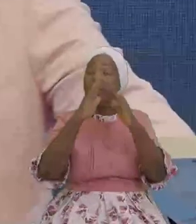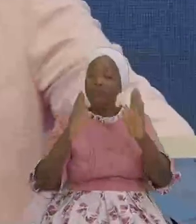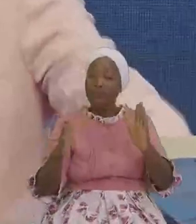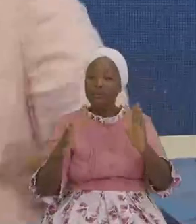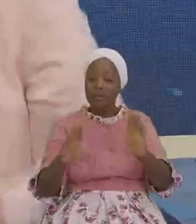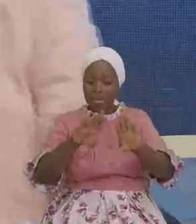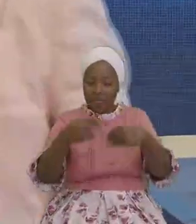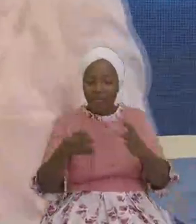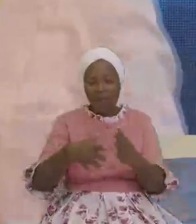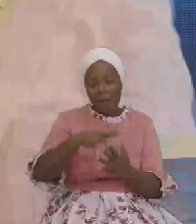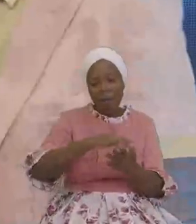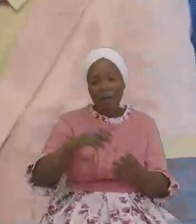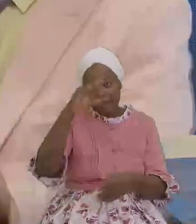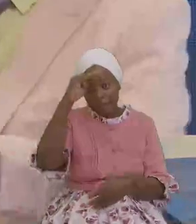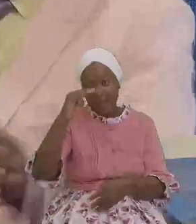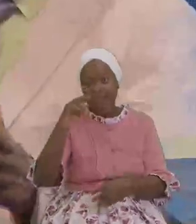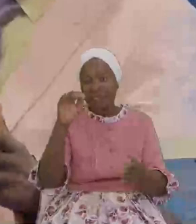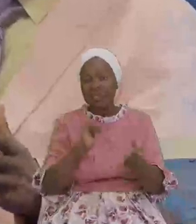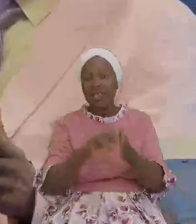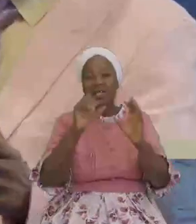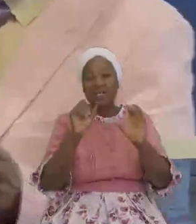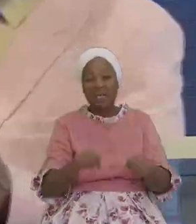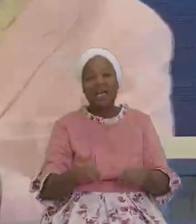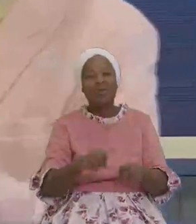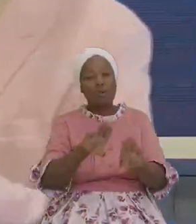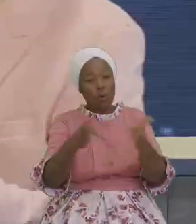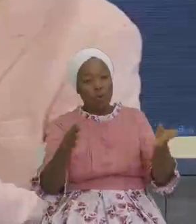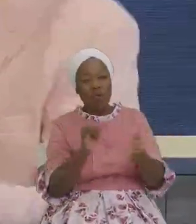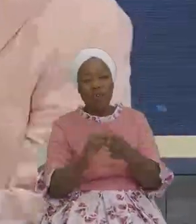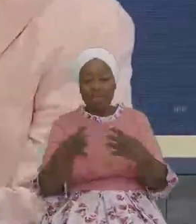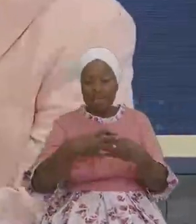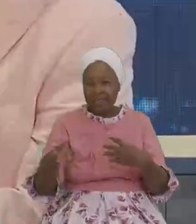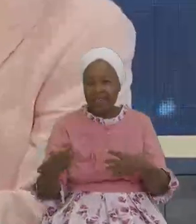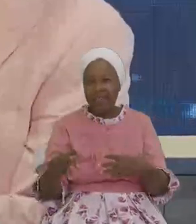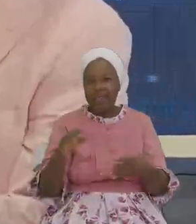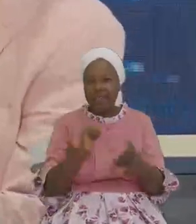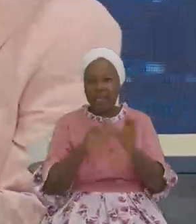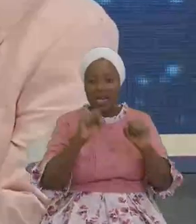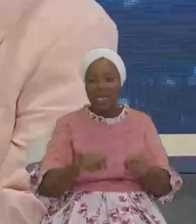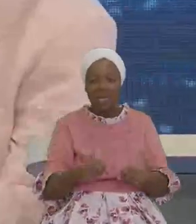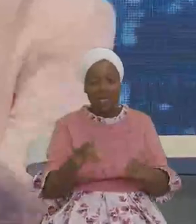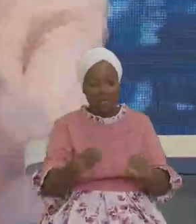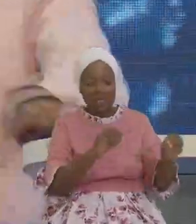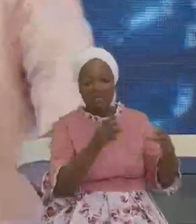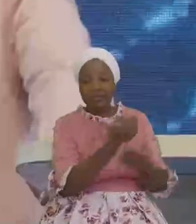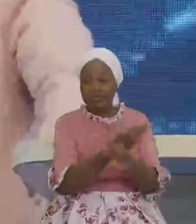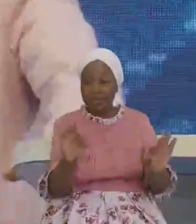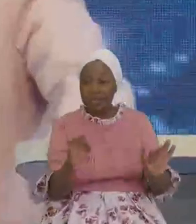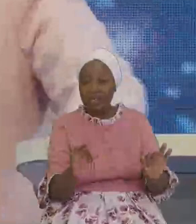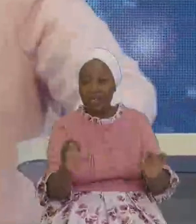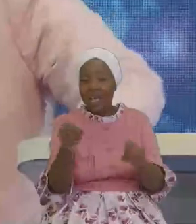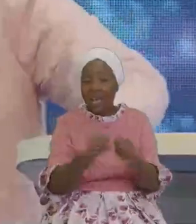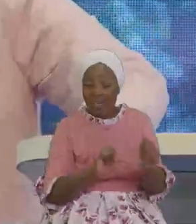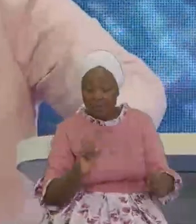nom venu du ciel, donné parmi les hommes, qui peut ouvrir cette cage,